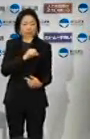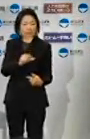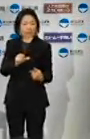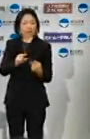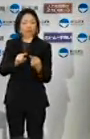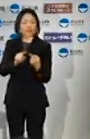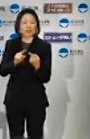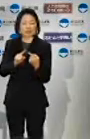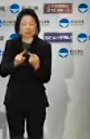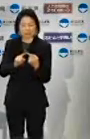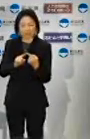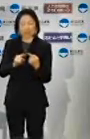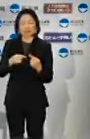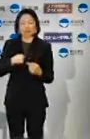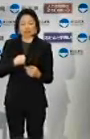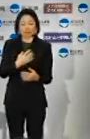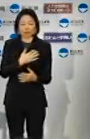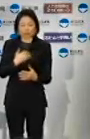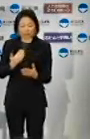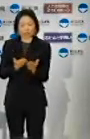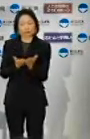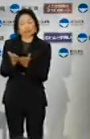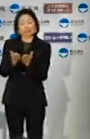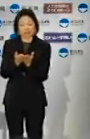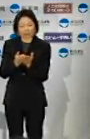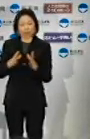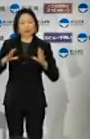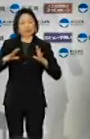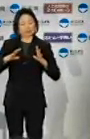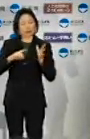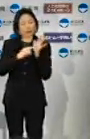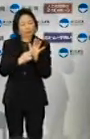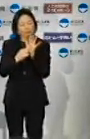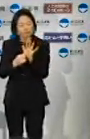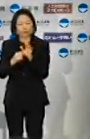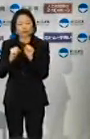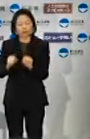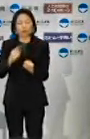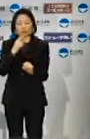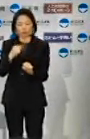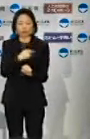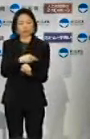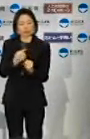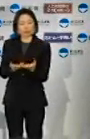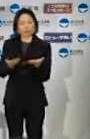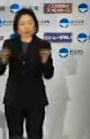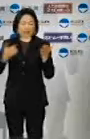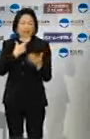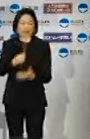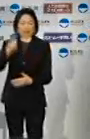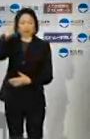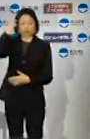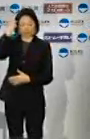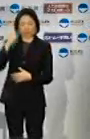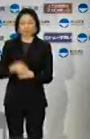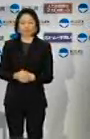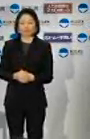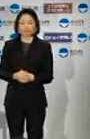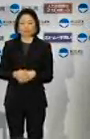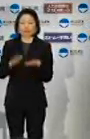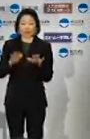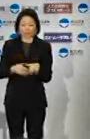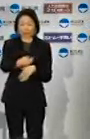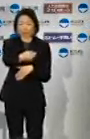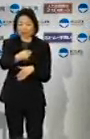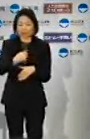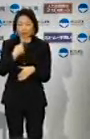に、外に自慢していこうよという機運をさらに盛り上げていきたいというふうに思っています。今